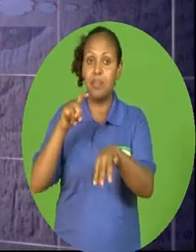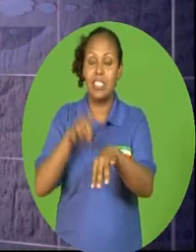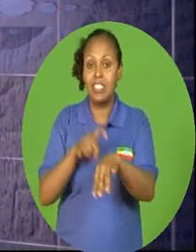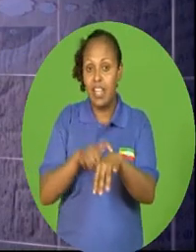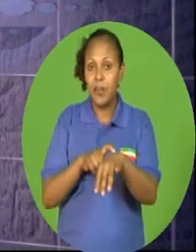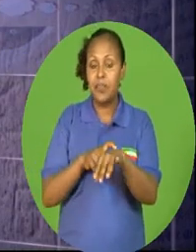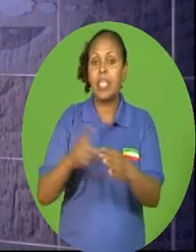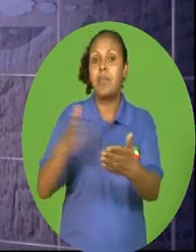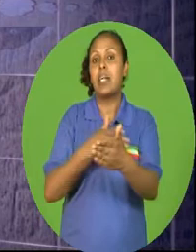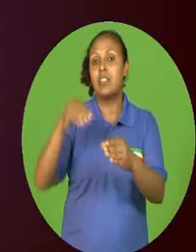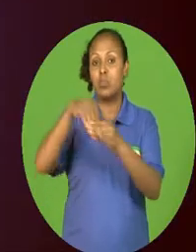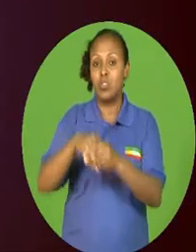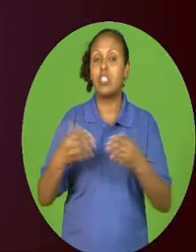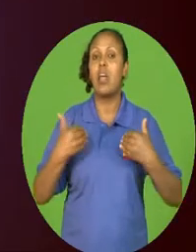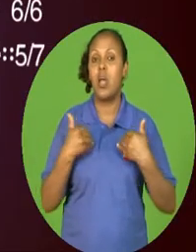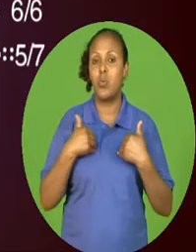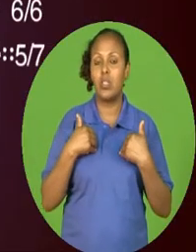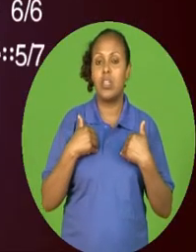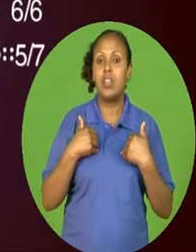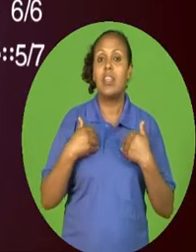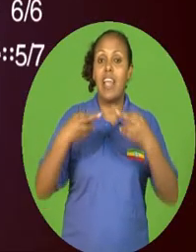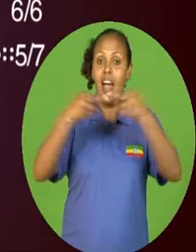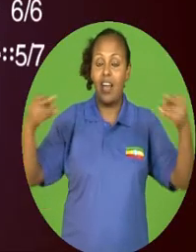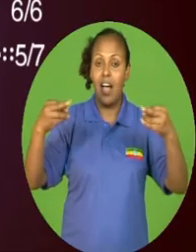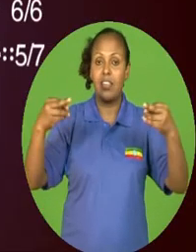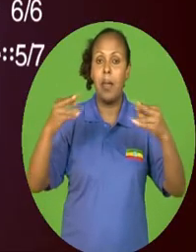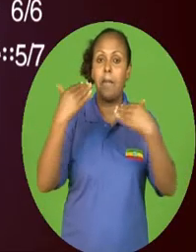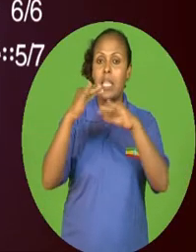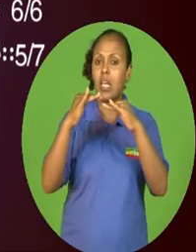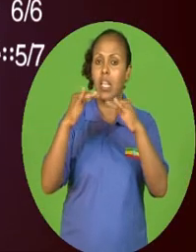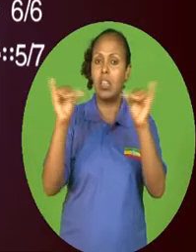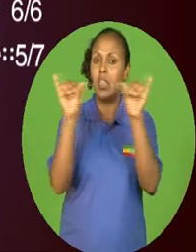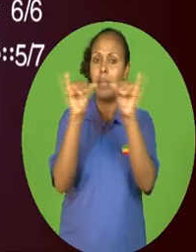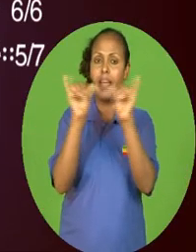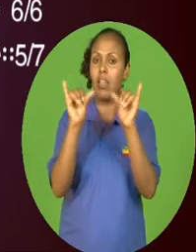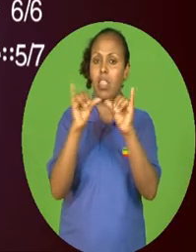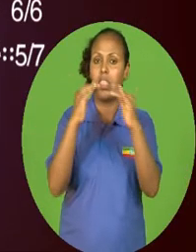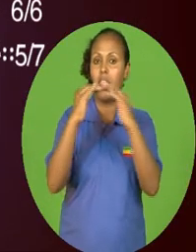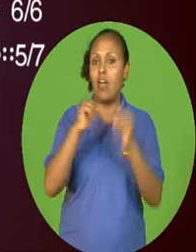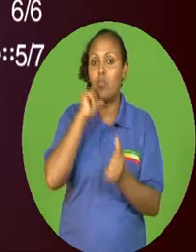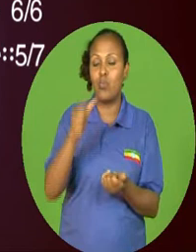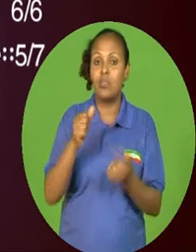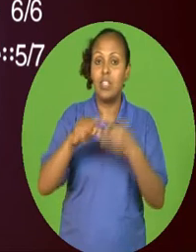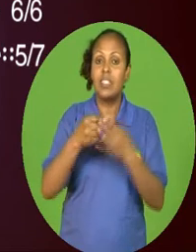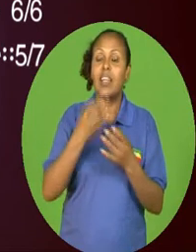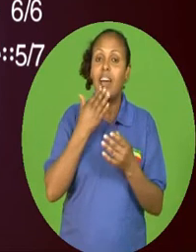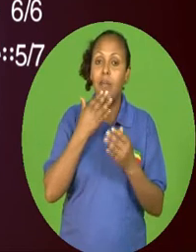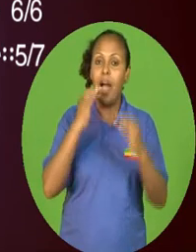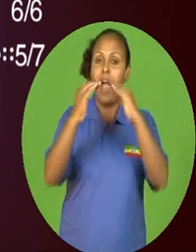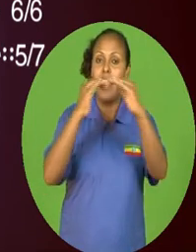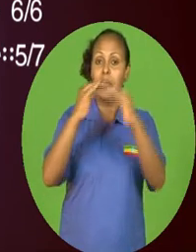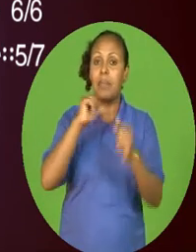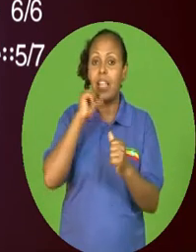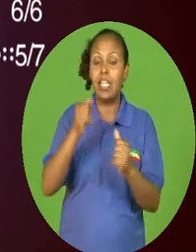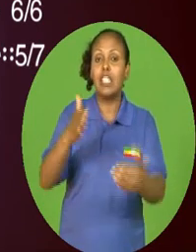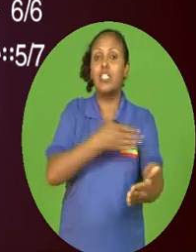ግጥም በመንመለከትበት ጊዜ በግጥሙ ውስጥ ያሉት የሐረጋት ቀለም ተመጣጣኝ አይደሉም። በመሆኑም